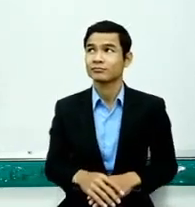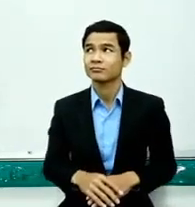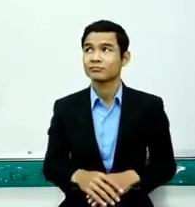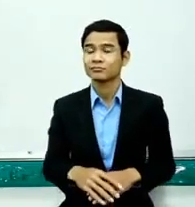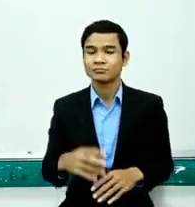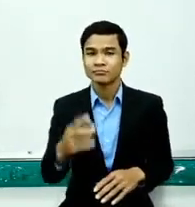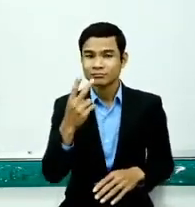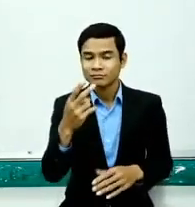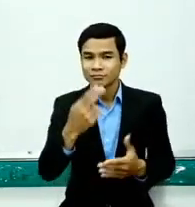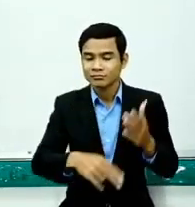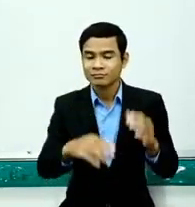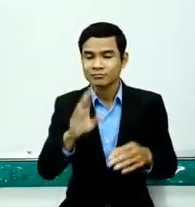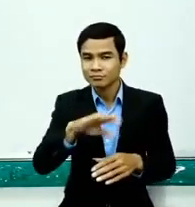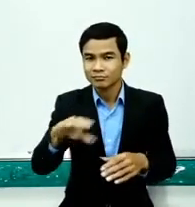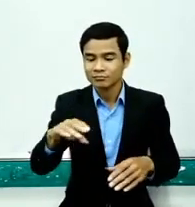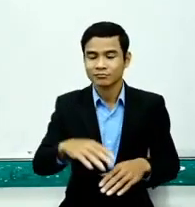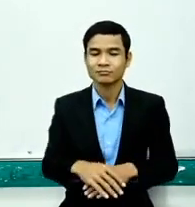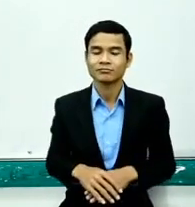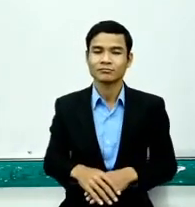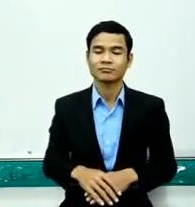rục ở vậy,